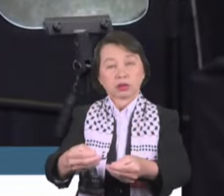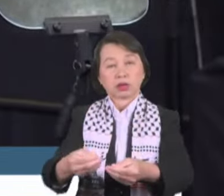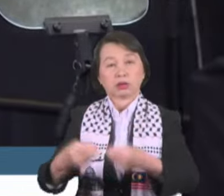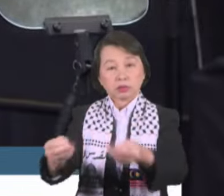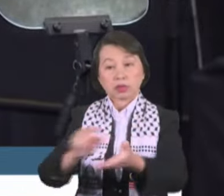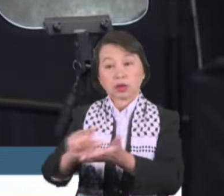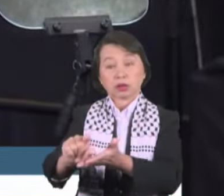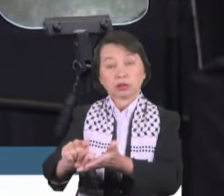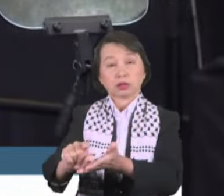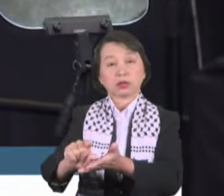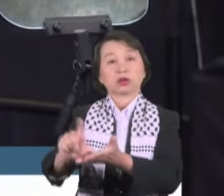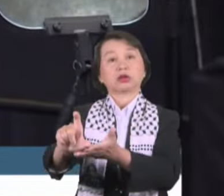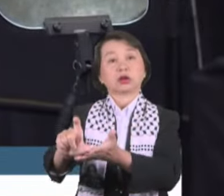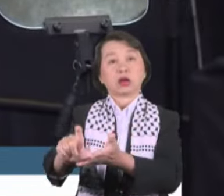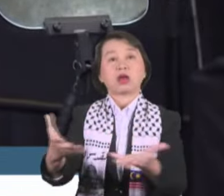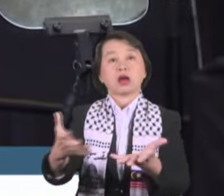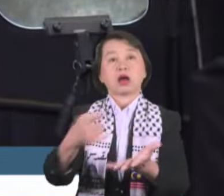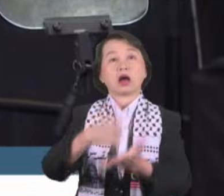ukuran kejayaan kita?